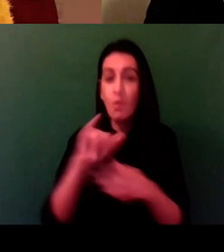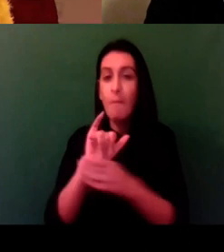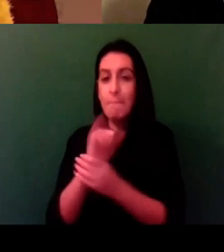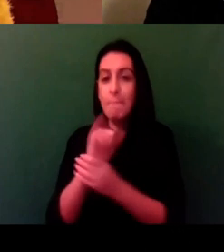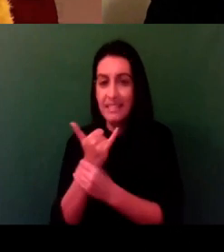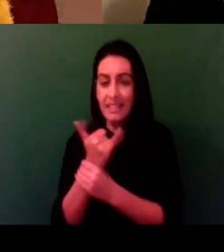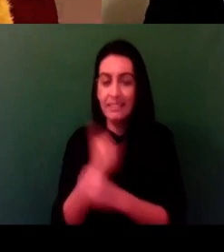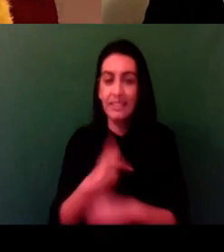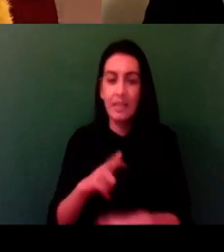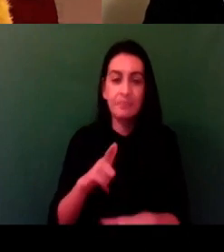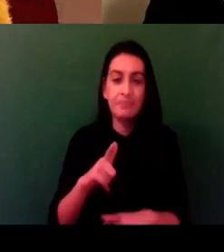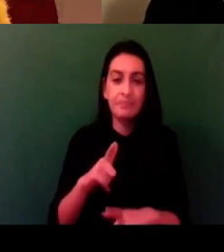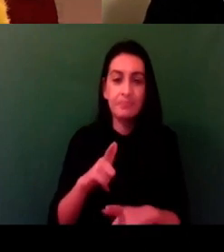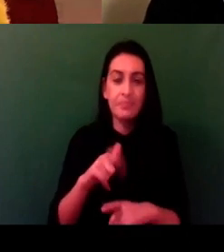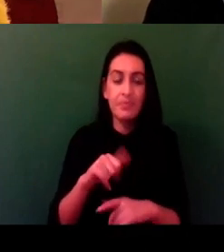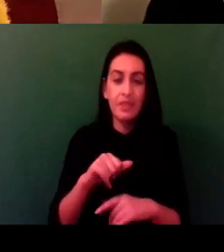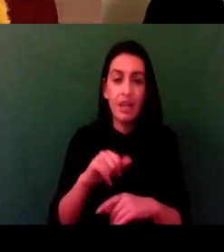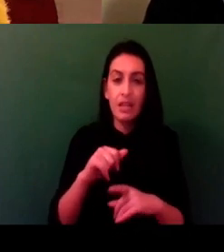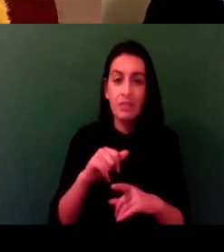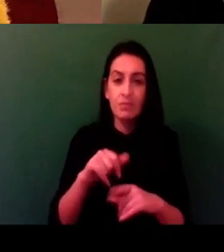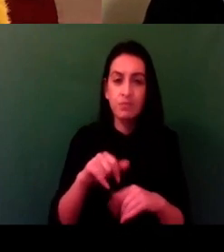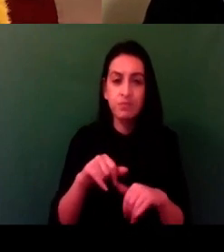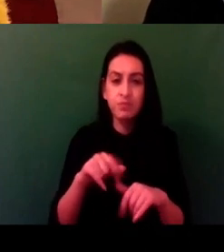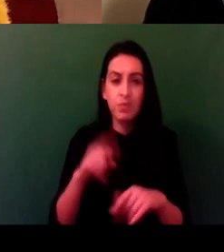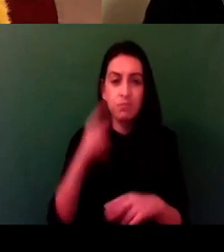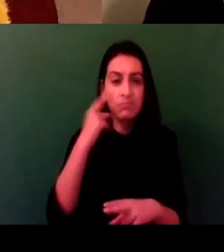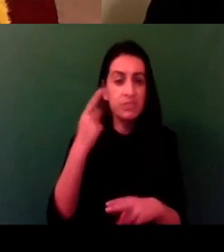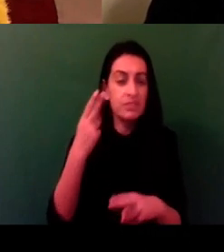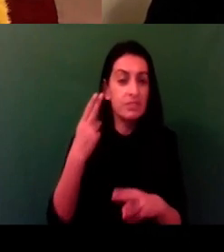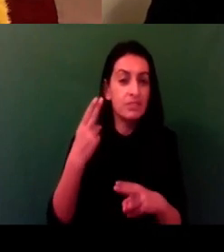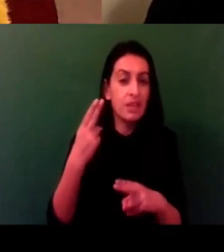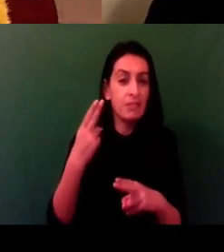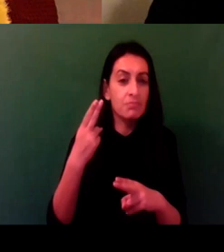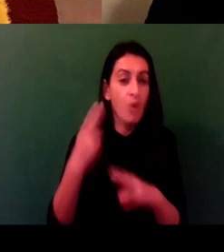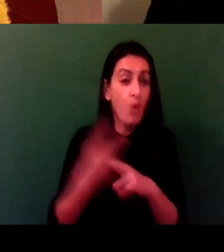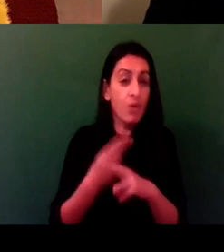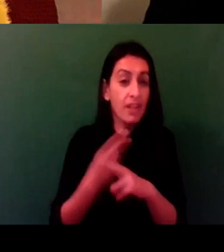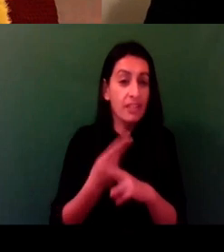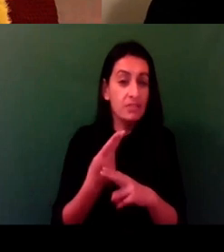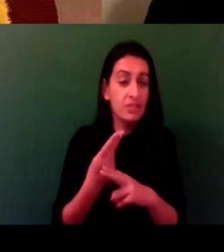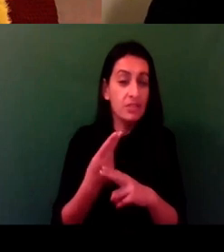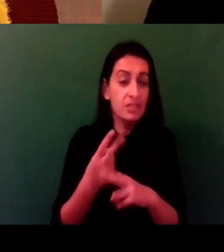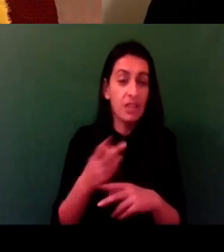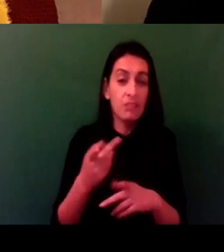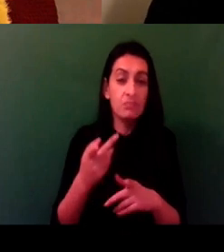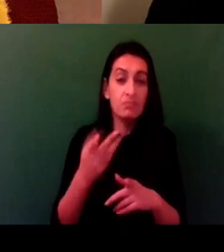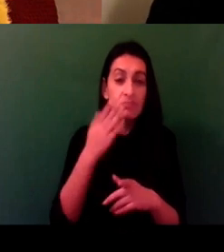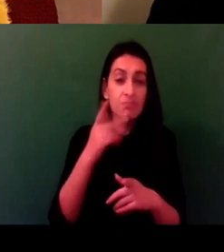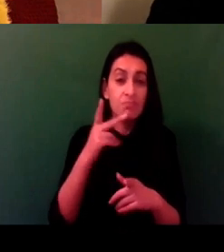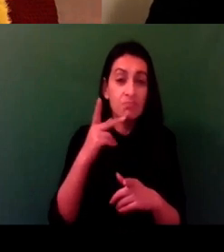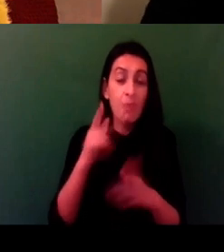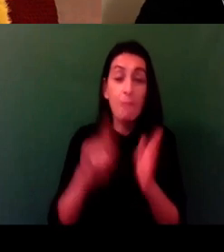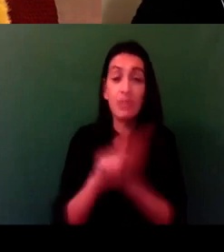olan mimarlar odası gibi, bir sosyologlar odası, bir iletişimciler odası gibi bir örgütlenme pratiği yok. Veya herkes için mimarlık